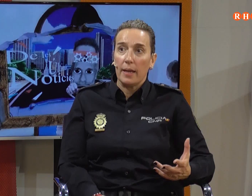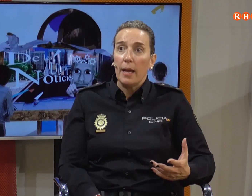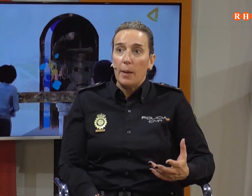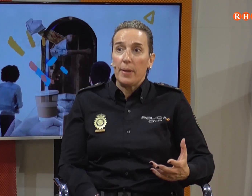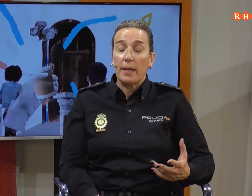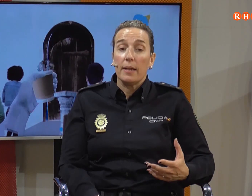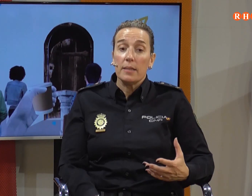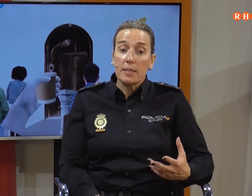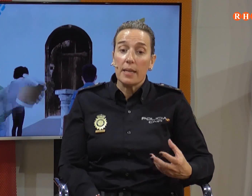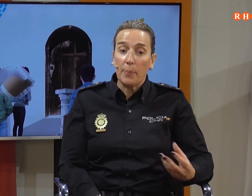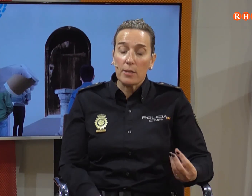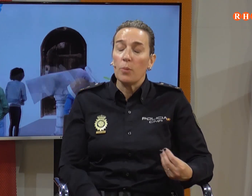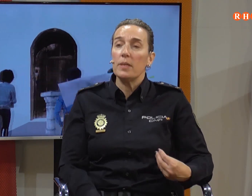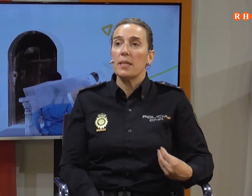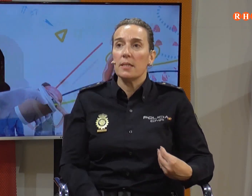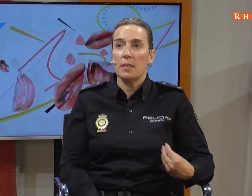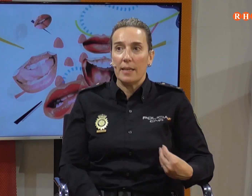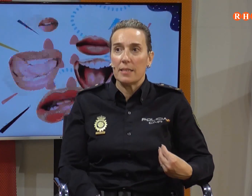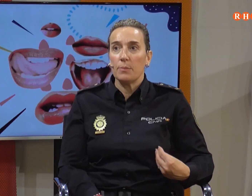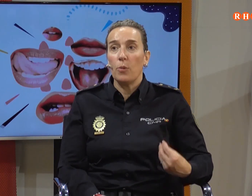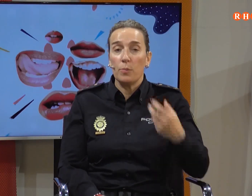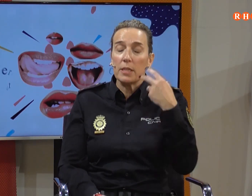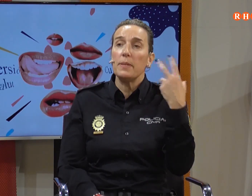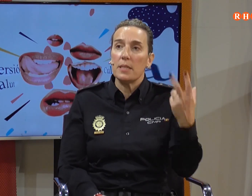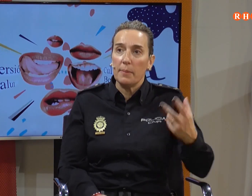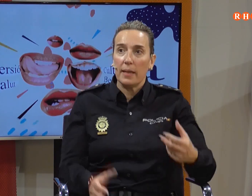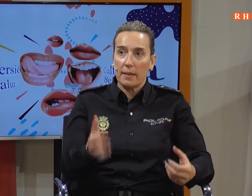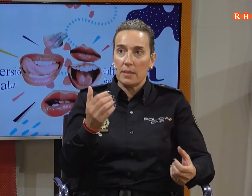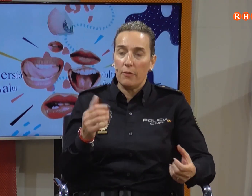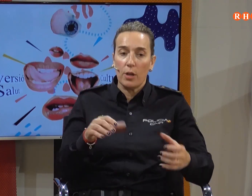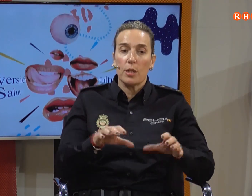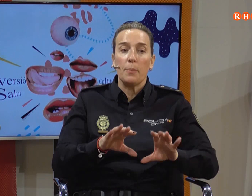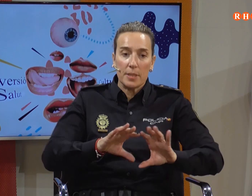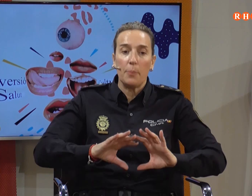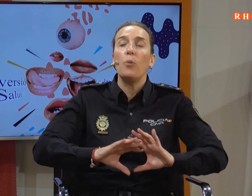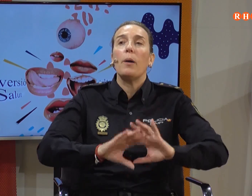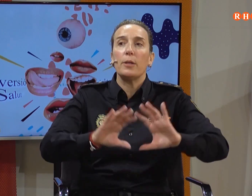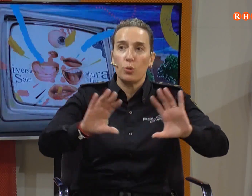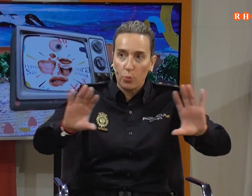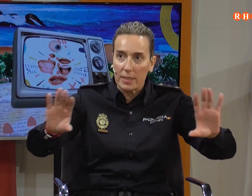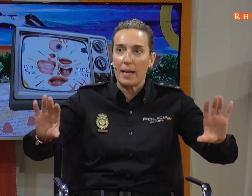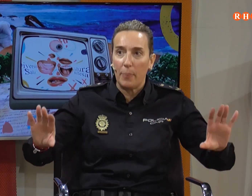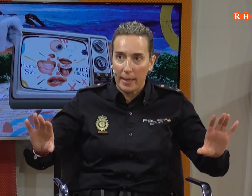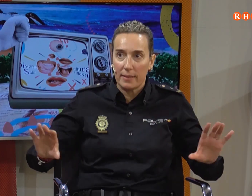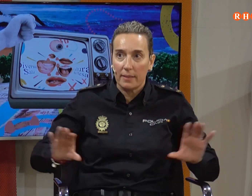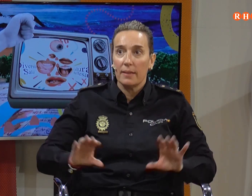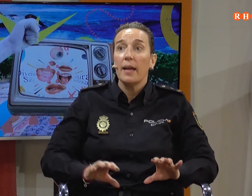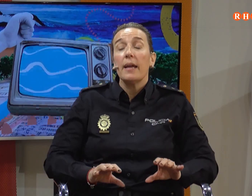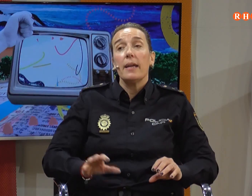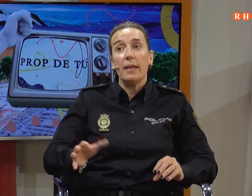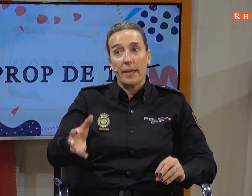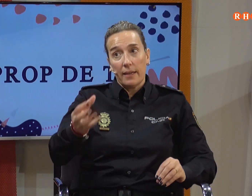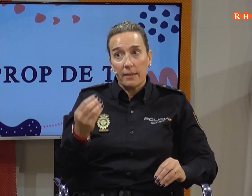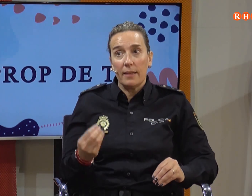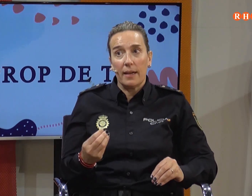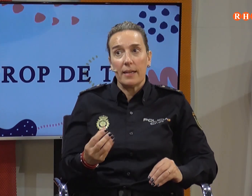què? Perquè sí que per als comerciants és molt més visible que des de fora se puga haver tot un escaparate, sí,